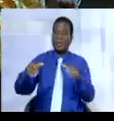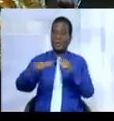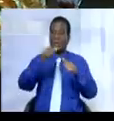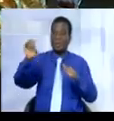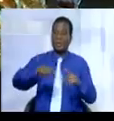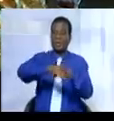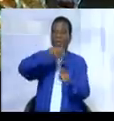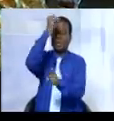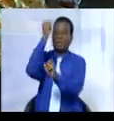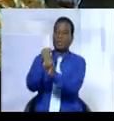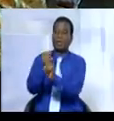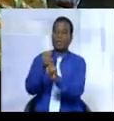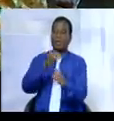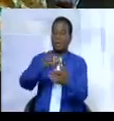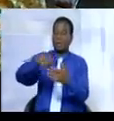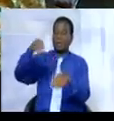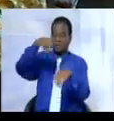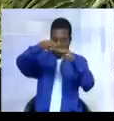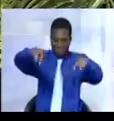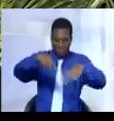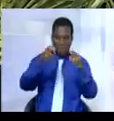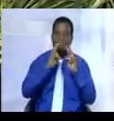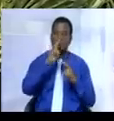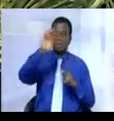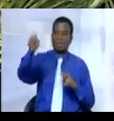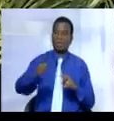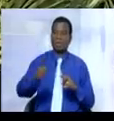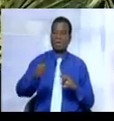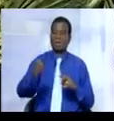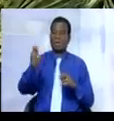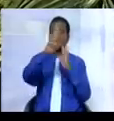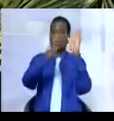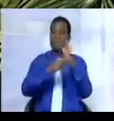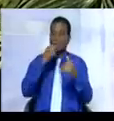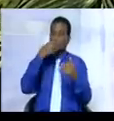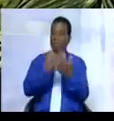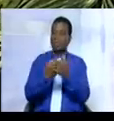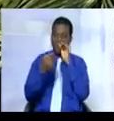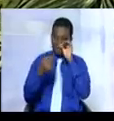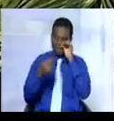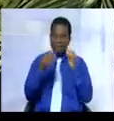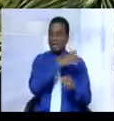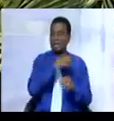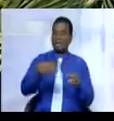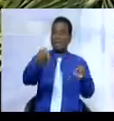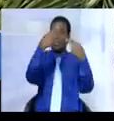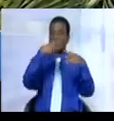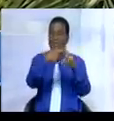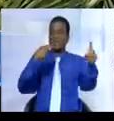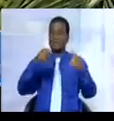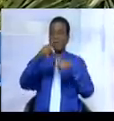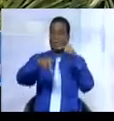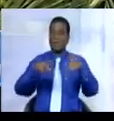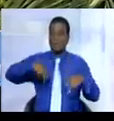de l'institution s'inscrit dans la recherche de la vérité. Les rapports sont exacts et ça émane de la population. Donc